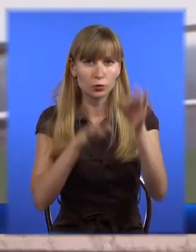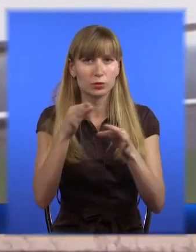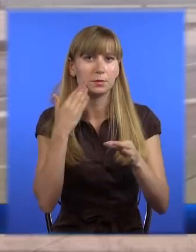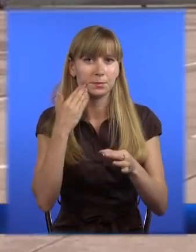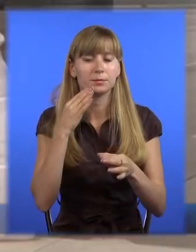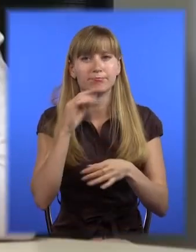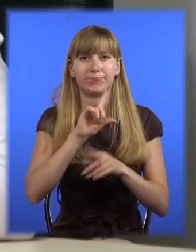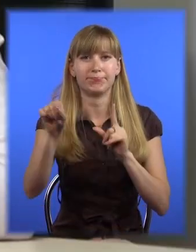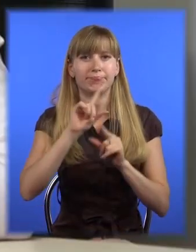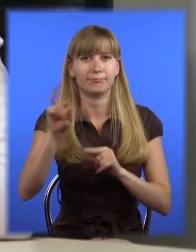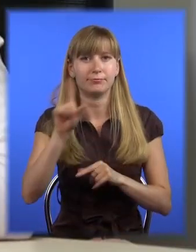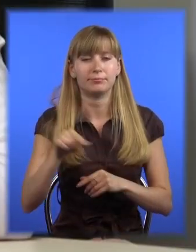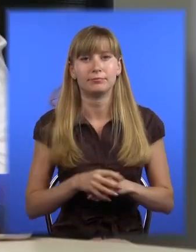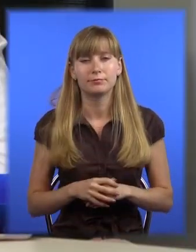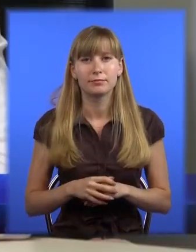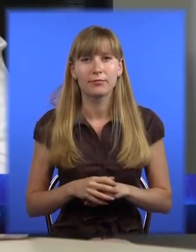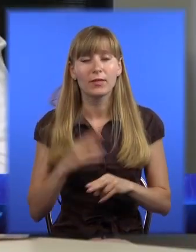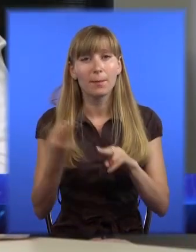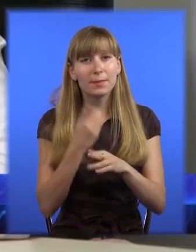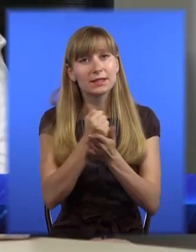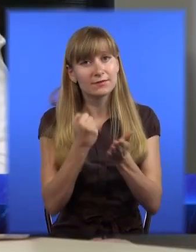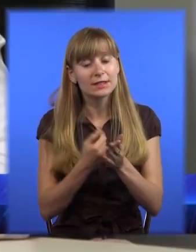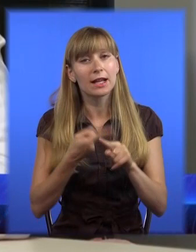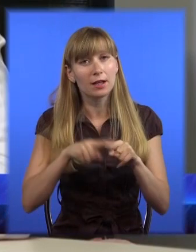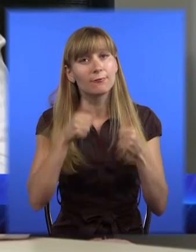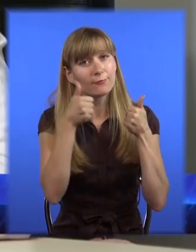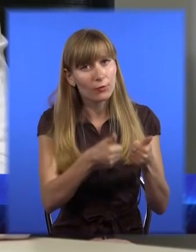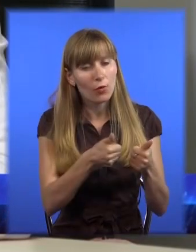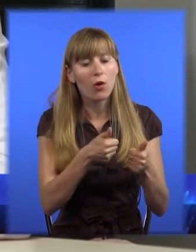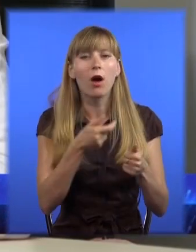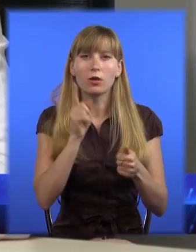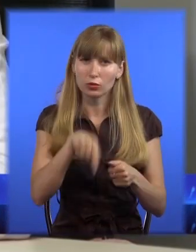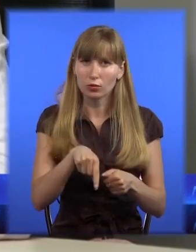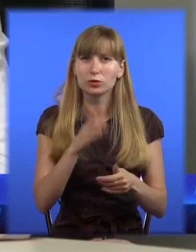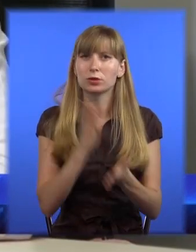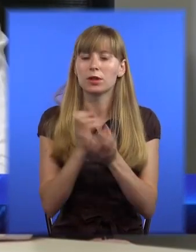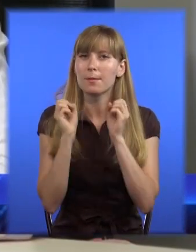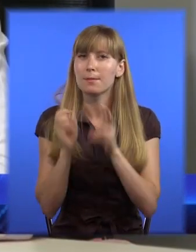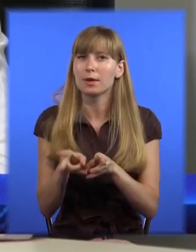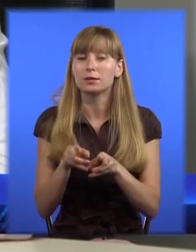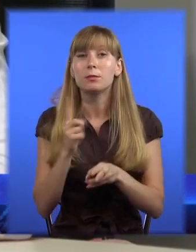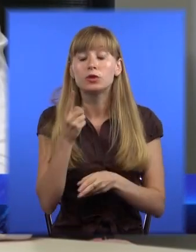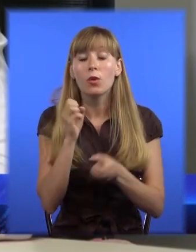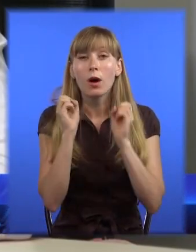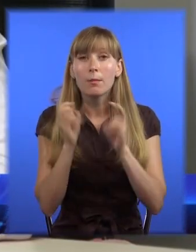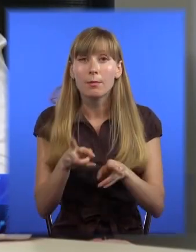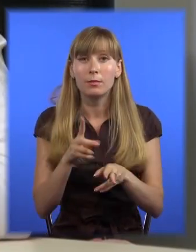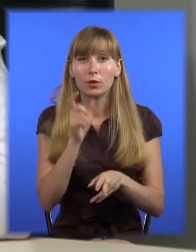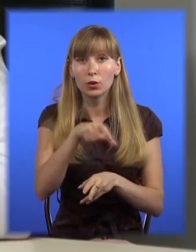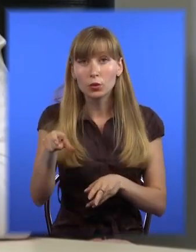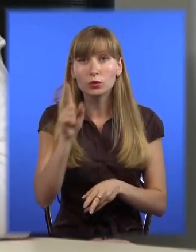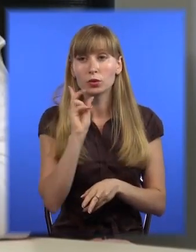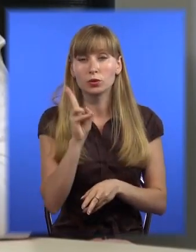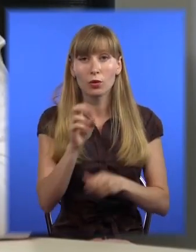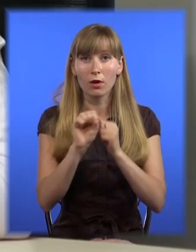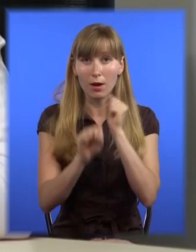добу. Безвіз – це як шанс для української економіки, так і загроза. Загроза, бо робочі кадри